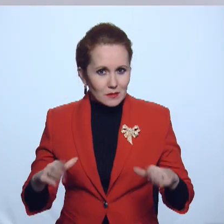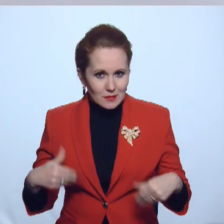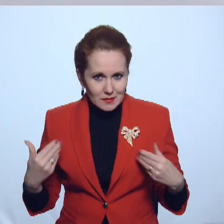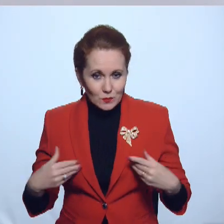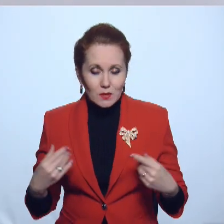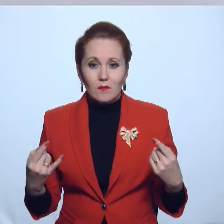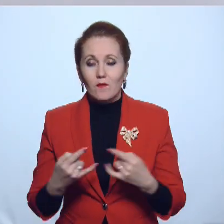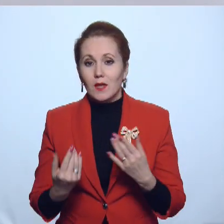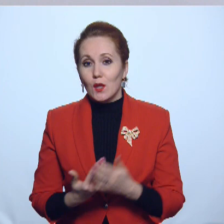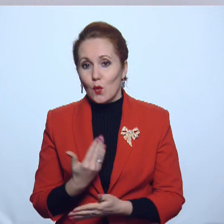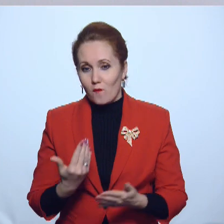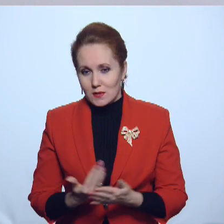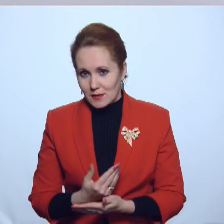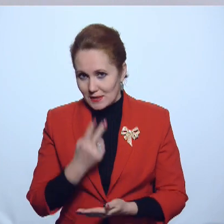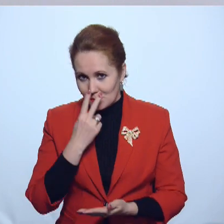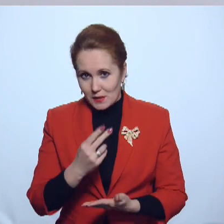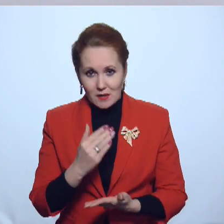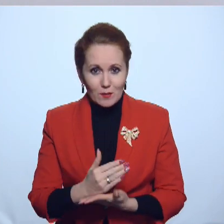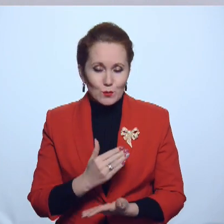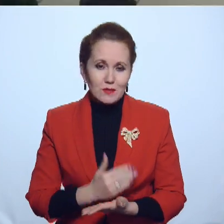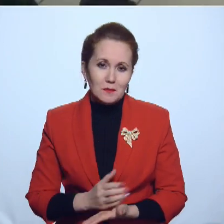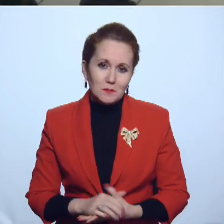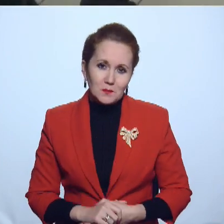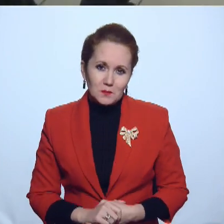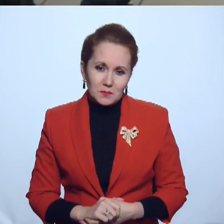Здравствуйте, в эфире новости, с вами Петр Завьялов. Смотрите в выпуске.